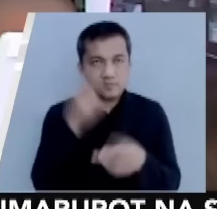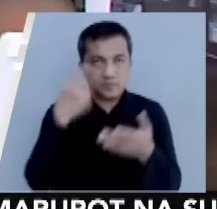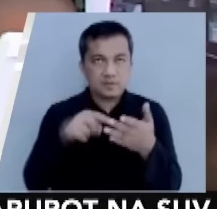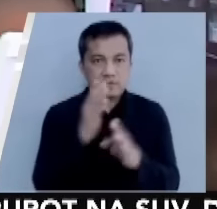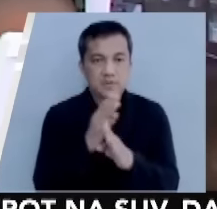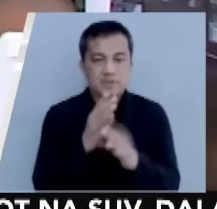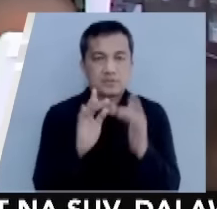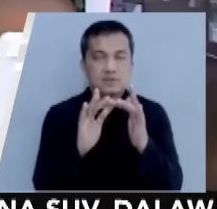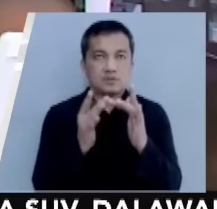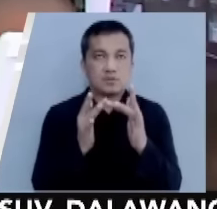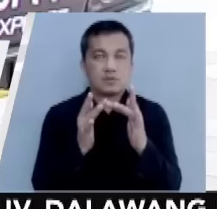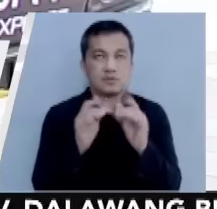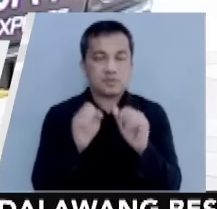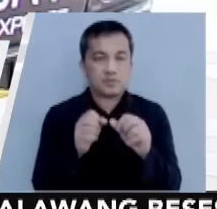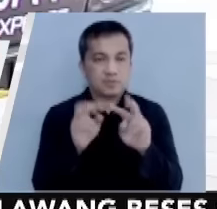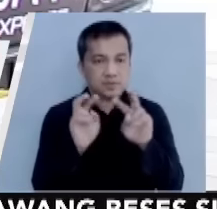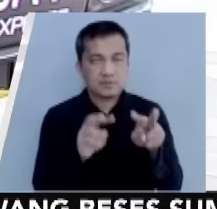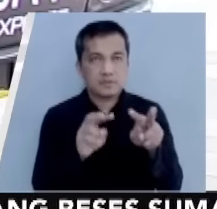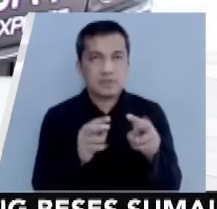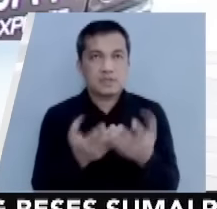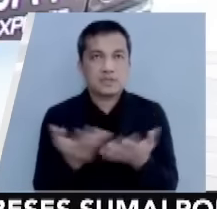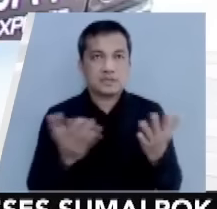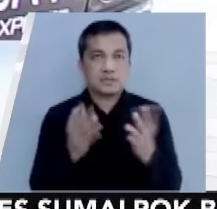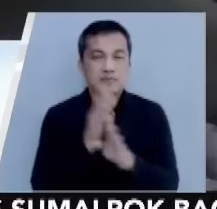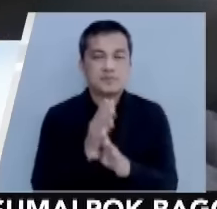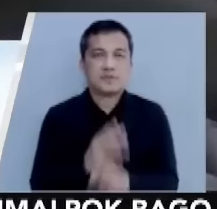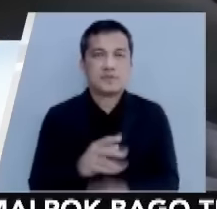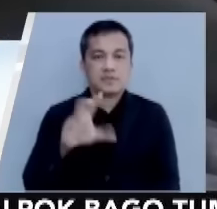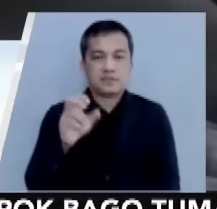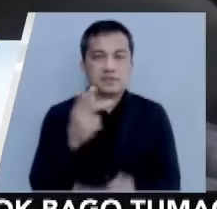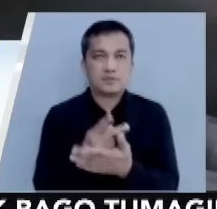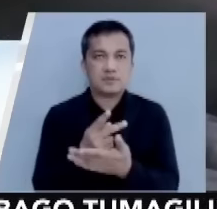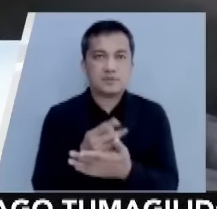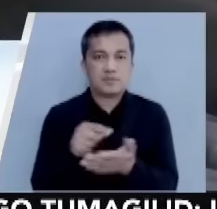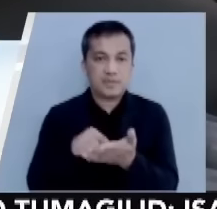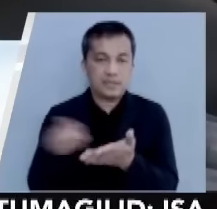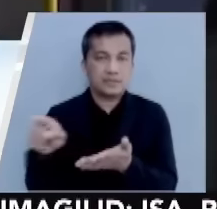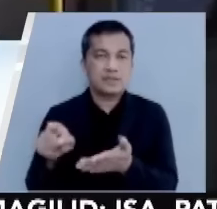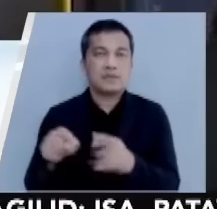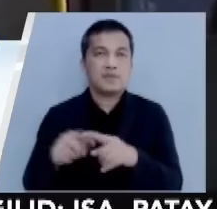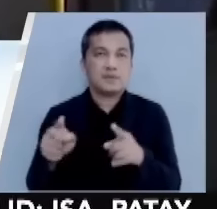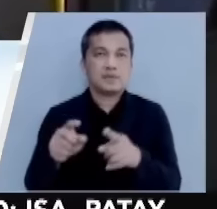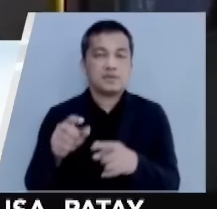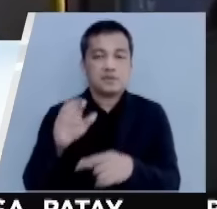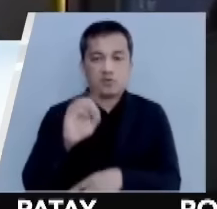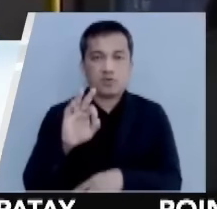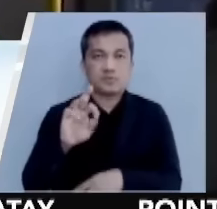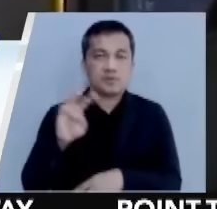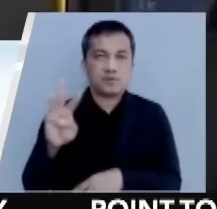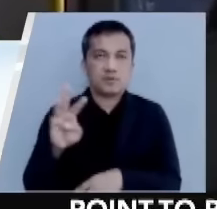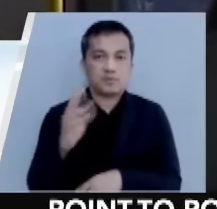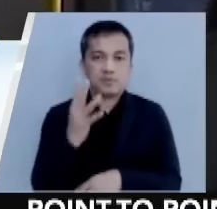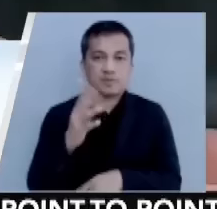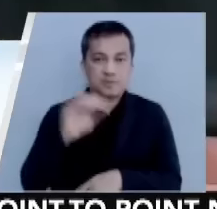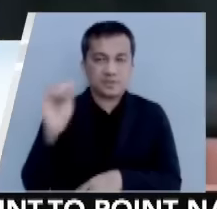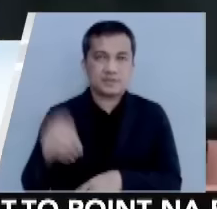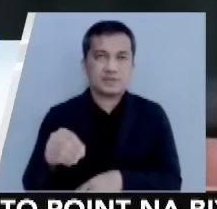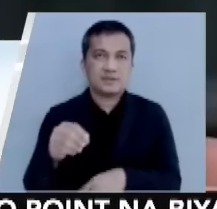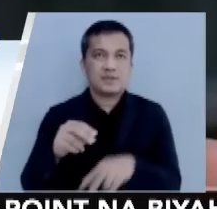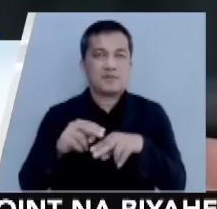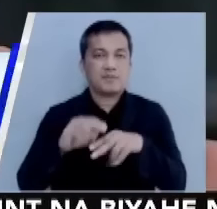Pwede pong makita nasa na yung bus. 300 pesos ang pamasahe, pero para sa mga OFW, 50% ang discount nito.